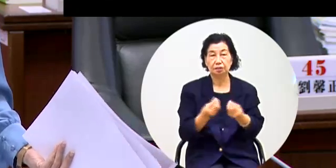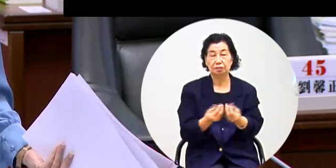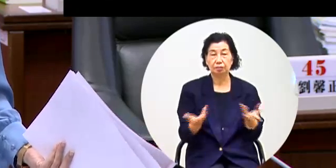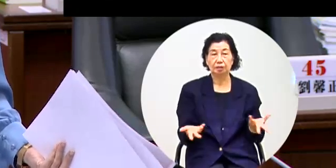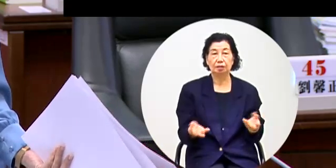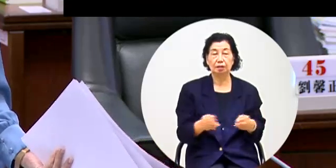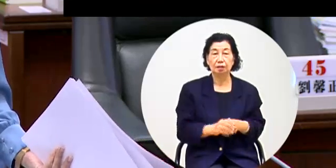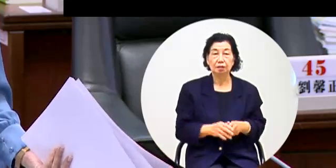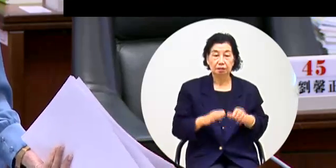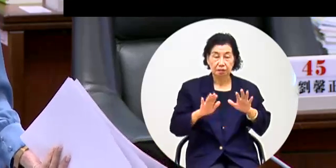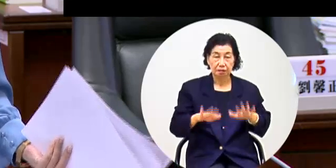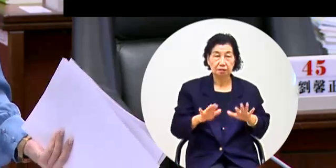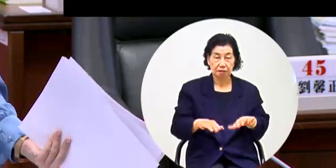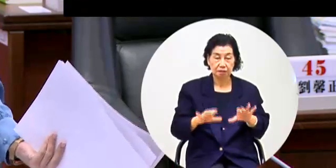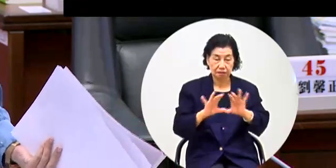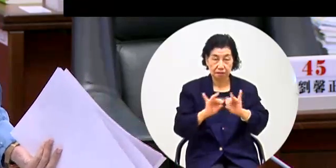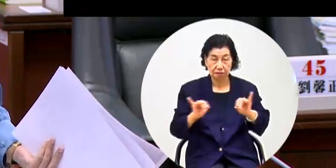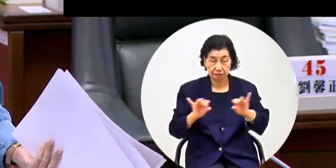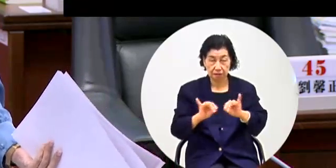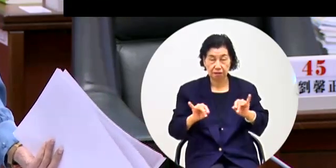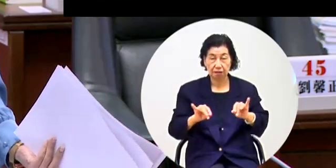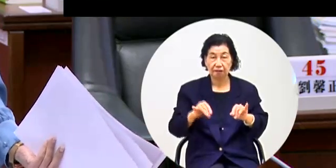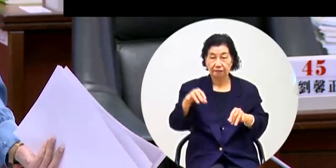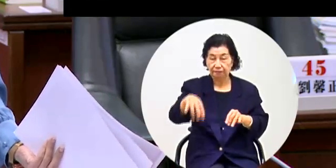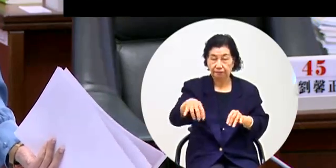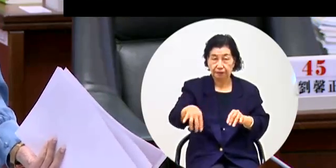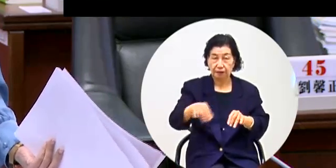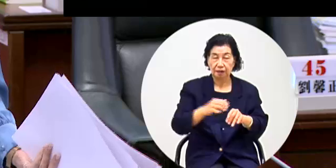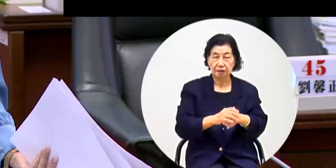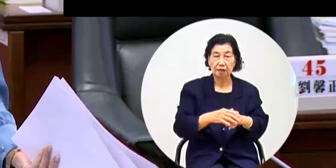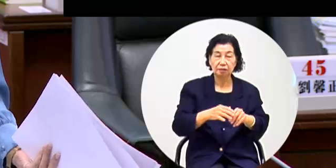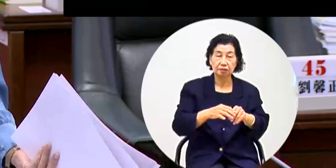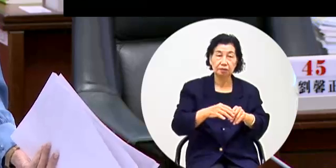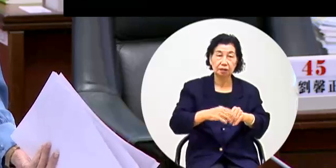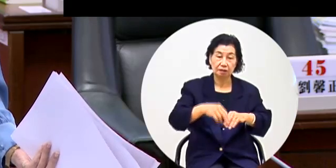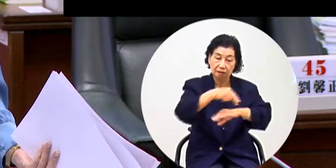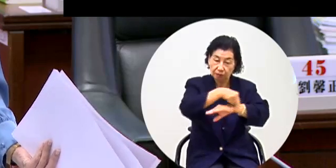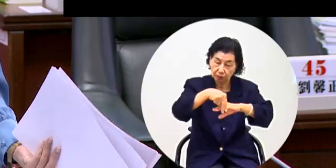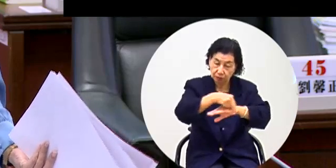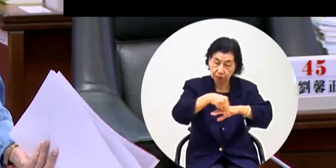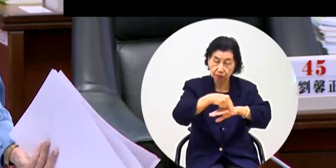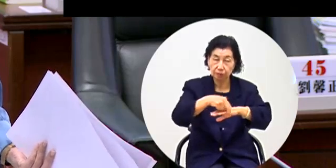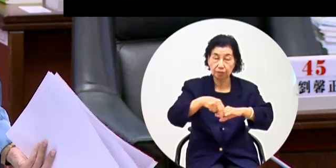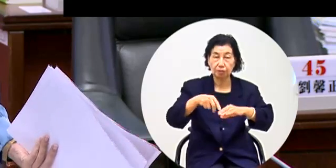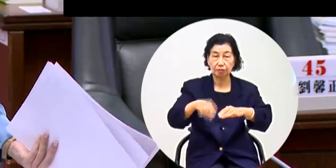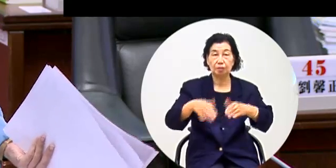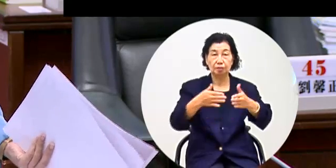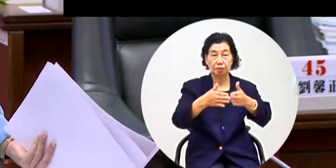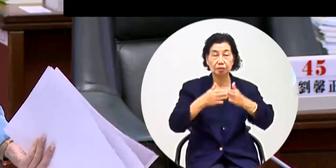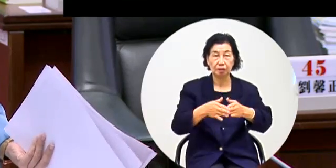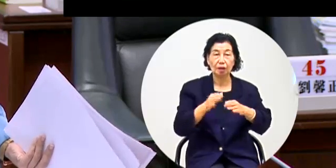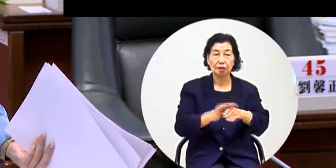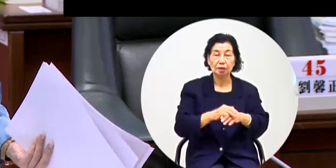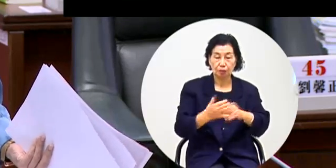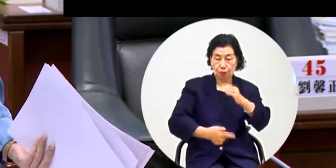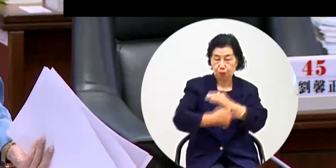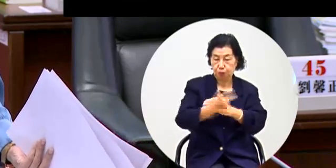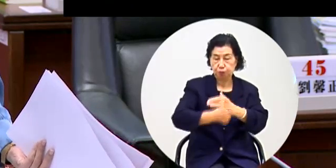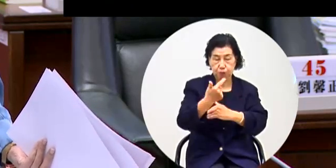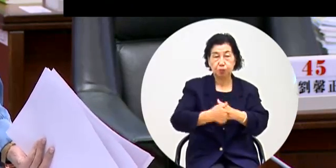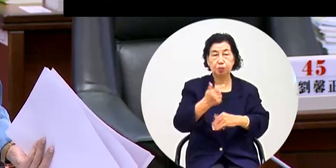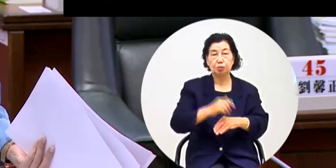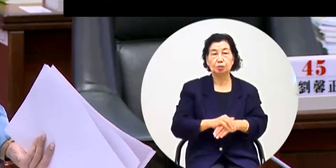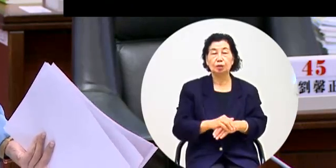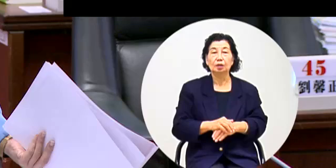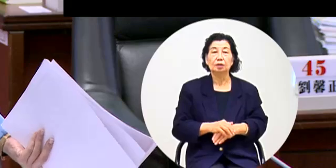体的了解跟规划，而且是这个是已经是迫在眉睫的事情了，非常非常的急，但是我们的